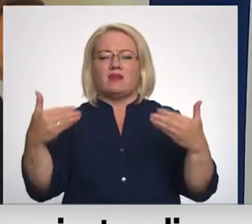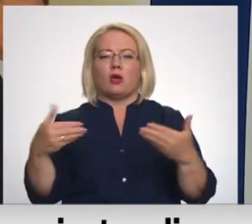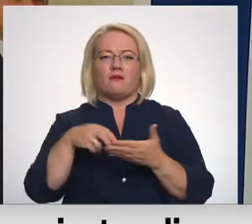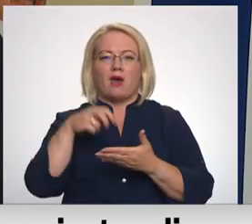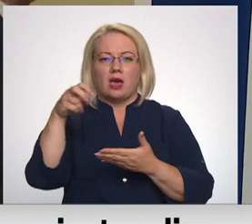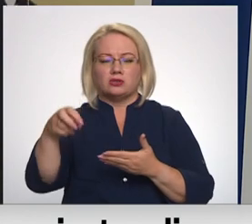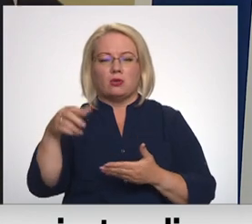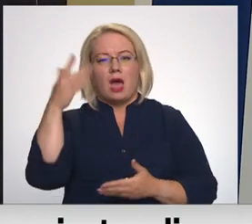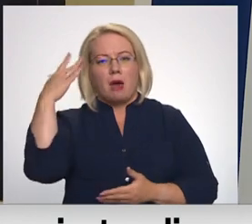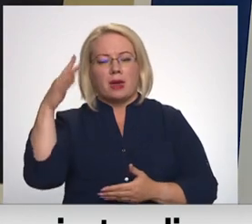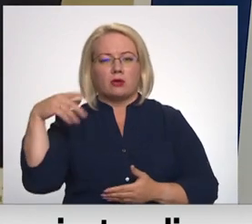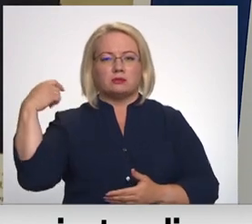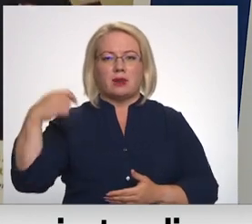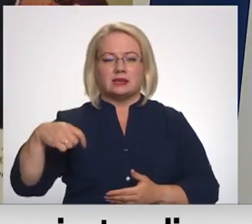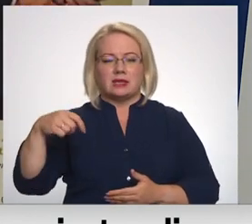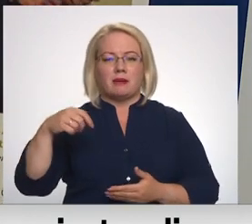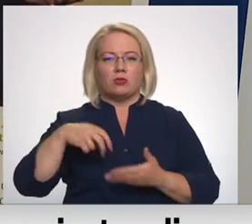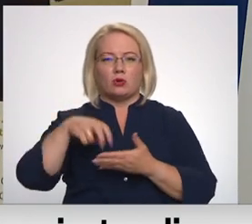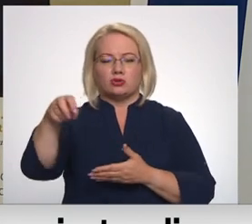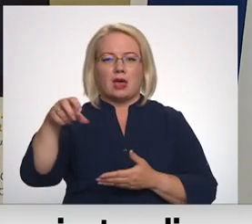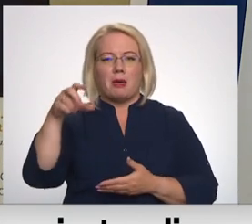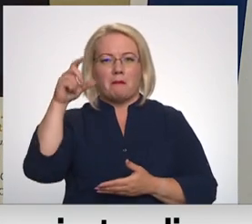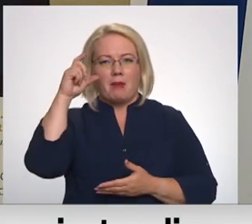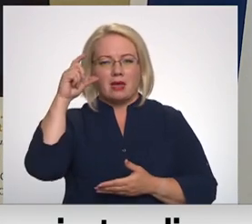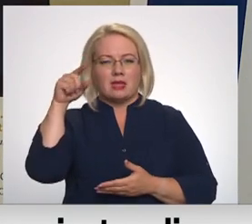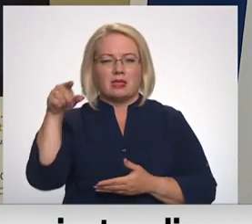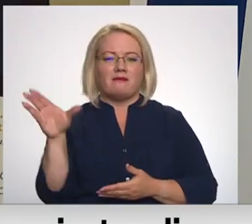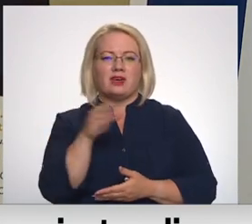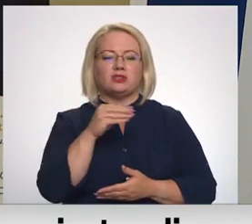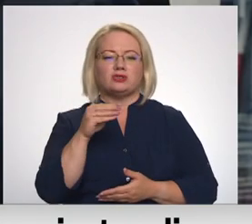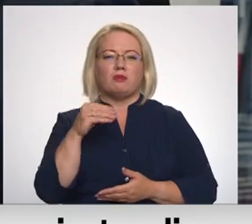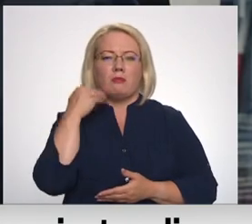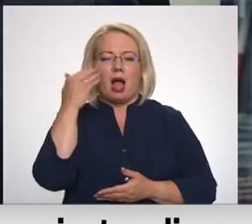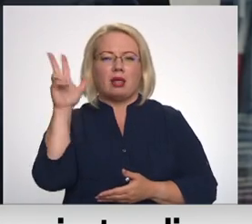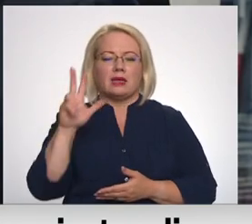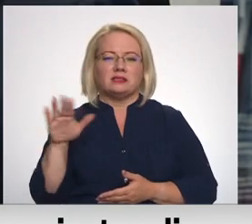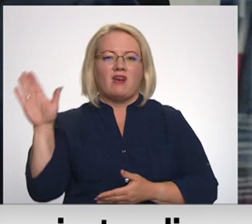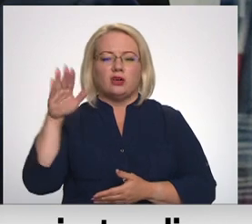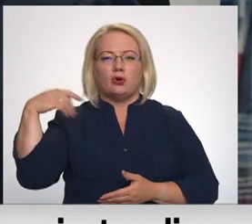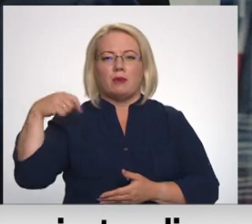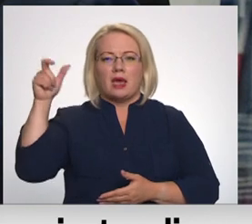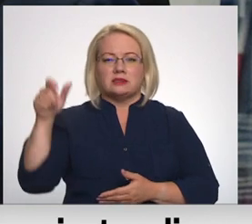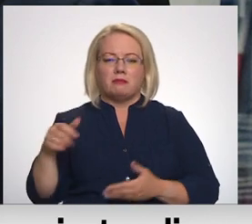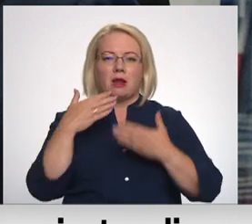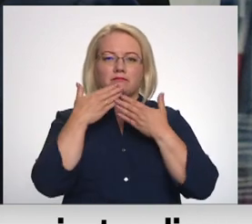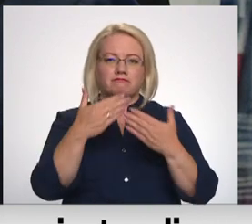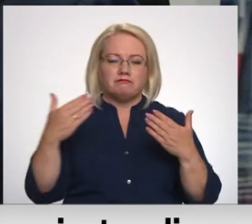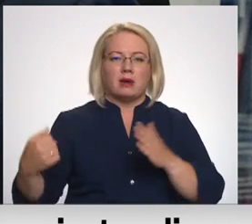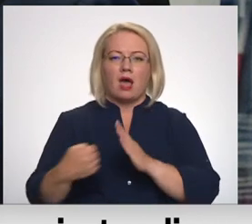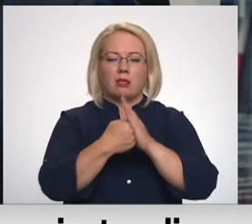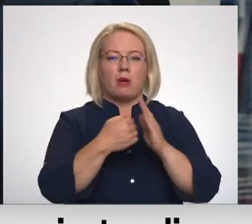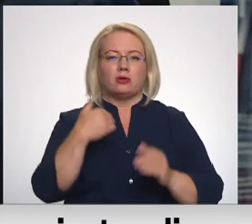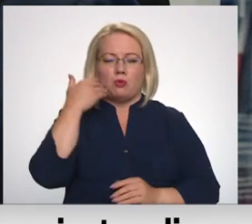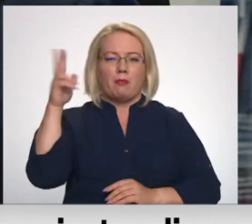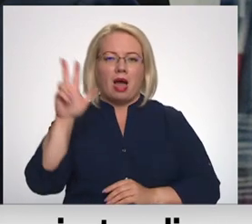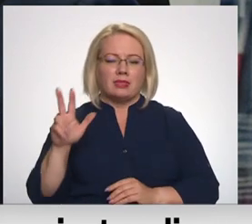Džo Baidenam nosūtīja visu Baltijas valstu prezidenti. Tajā paust pateicību par nesatricinām atbalstu Baltijai un Latvijai un tagad